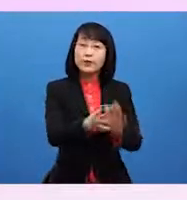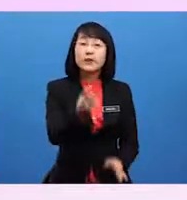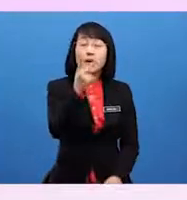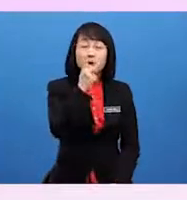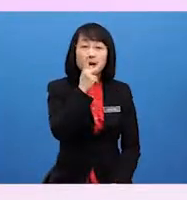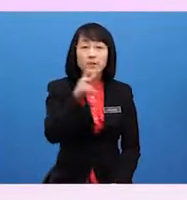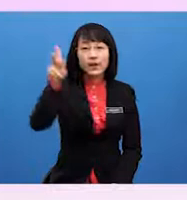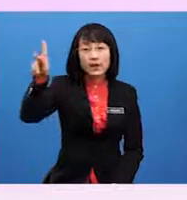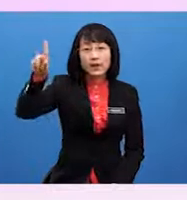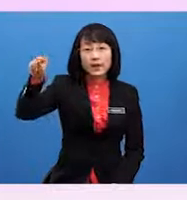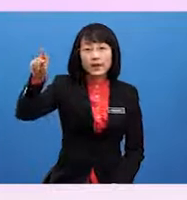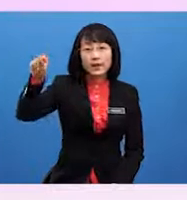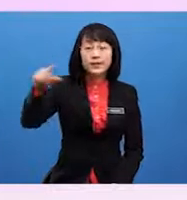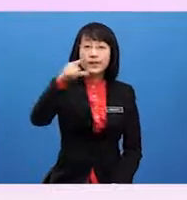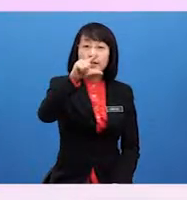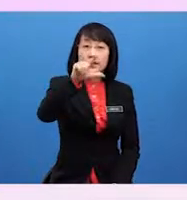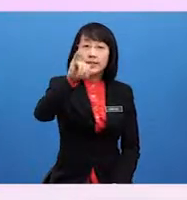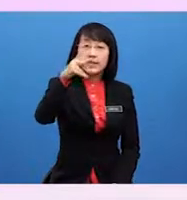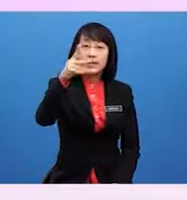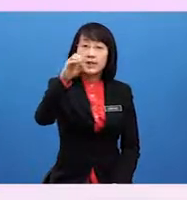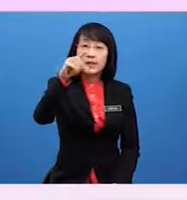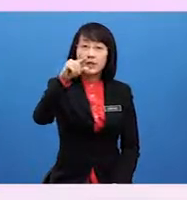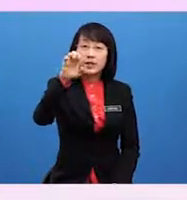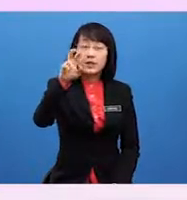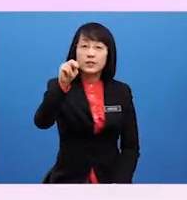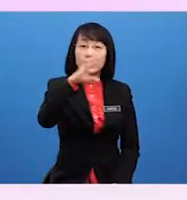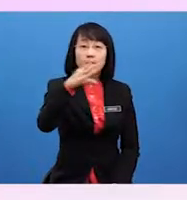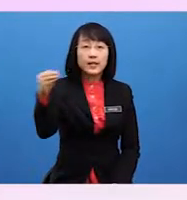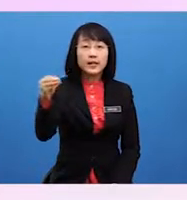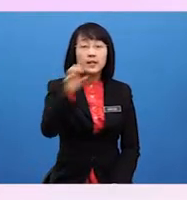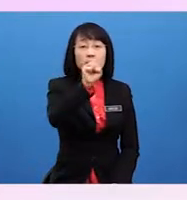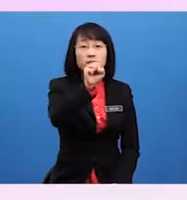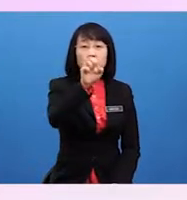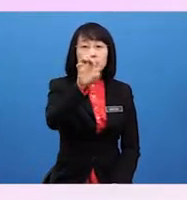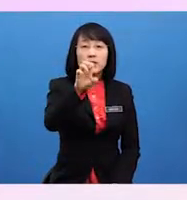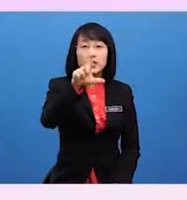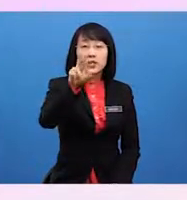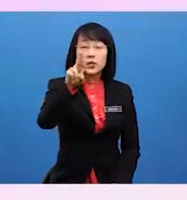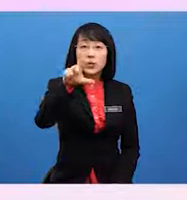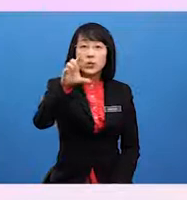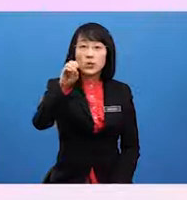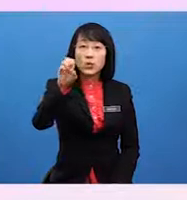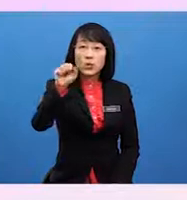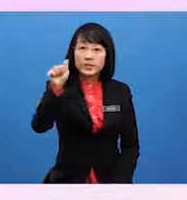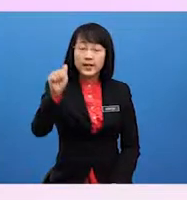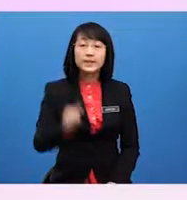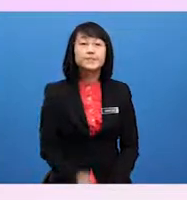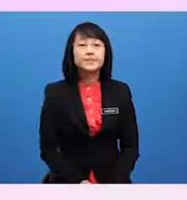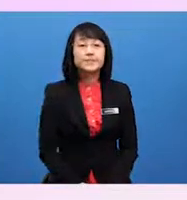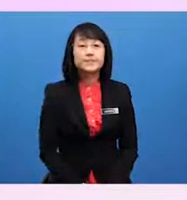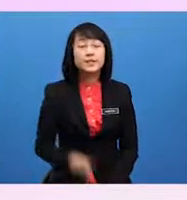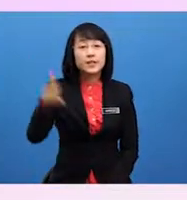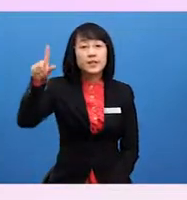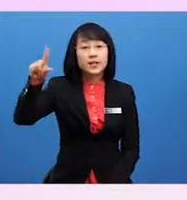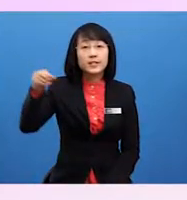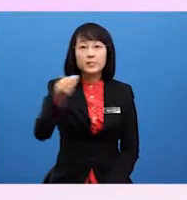kanji, glikogen dan selulosa. Kanji merupakan makanan simpanan dalam tumbuhan,